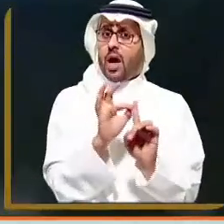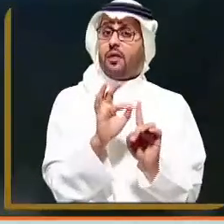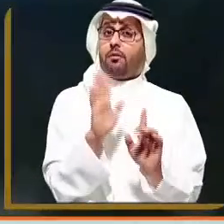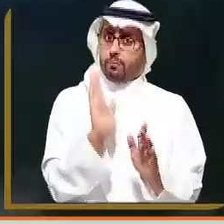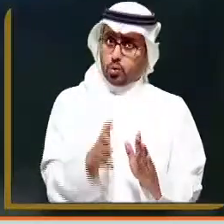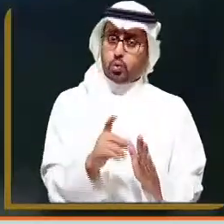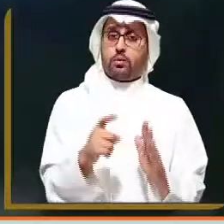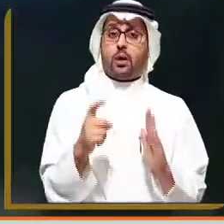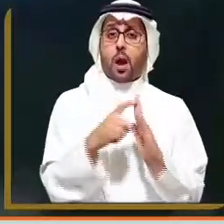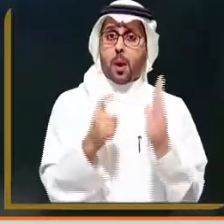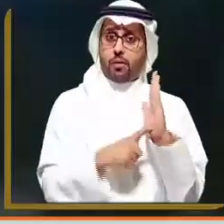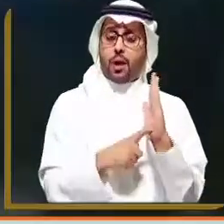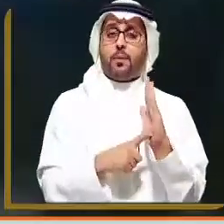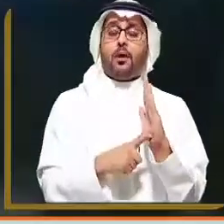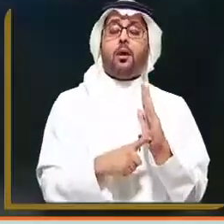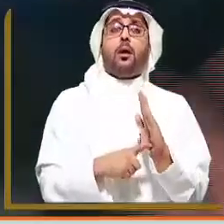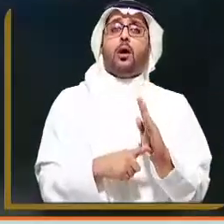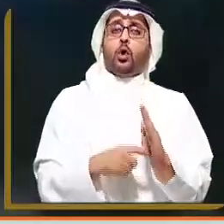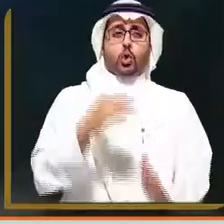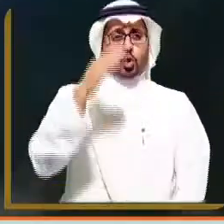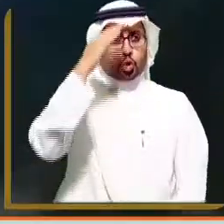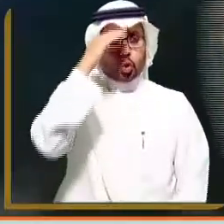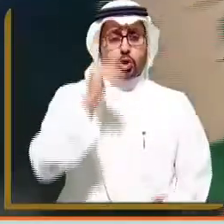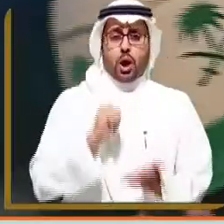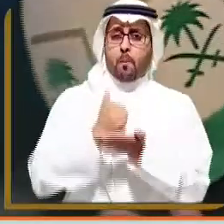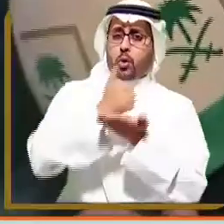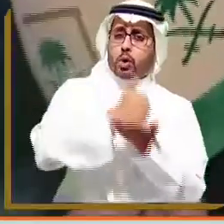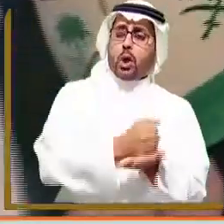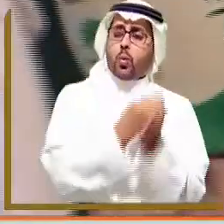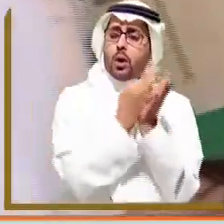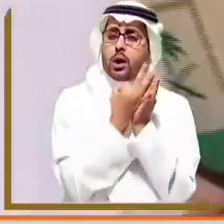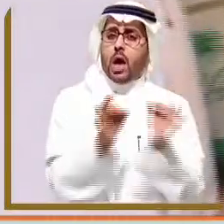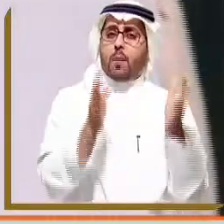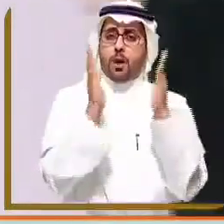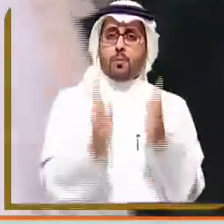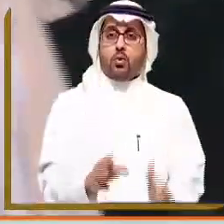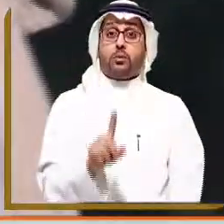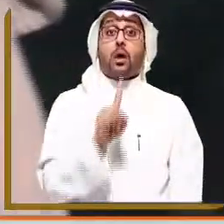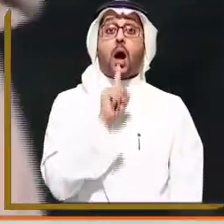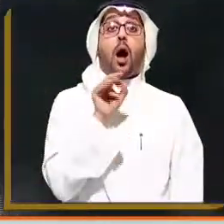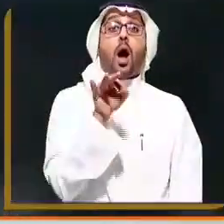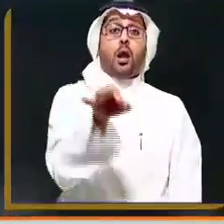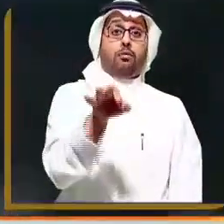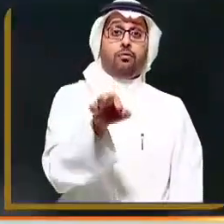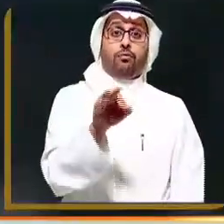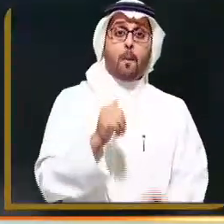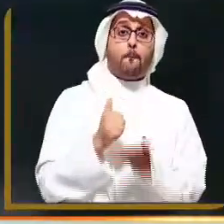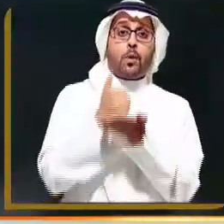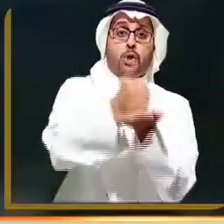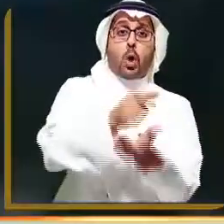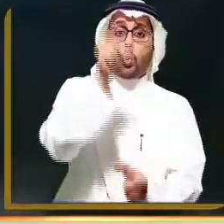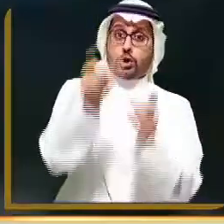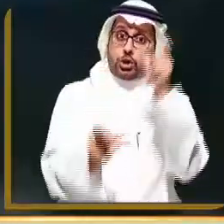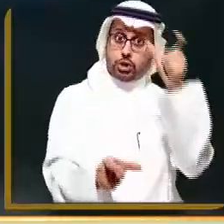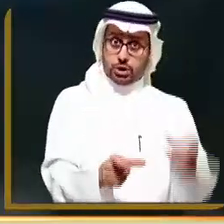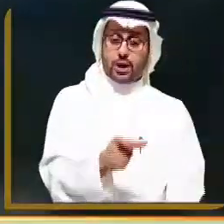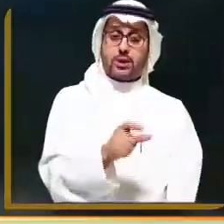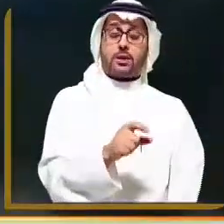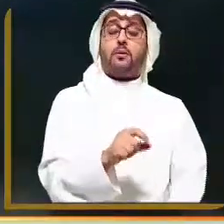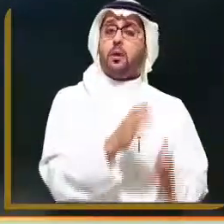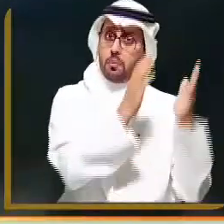في تنظيم حركة المصلين في جميع المساجد. في جميع المساجد 1000 متطوع. 1000 متطوع بواقع 3000